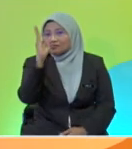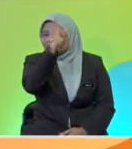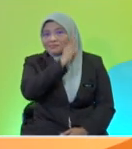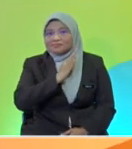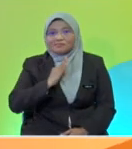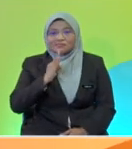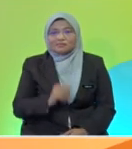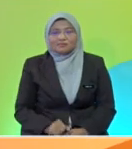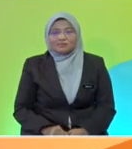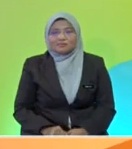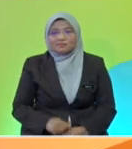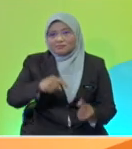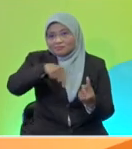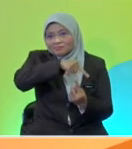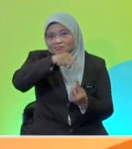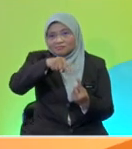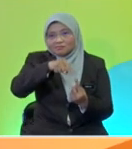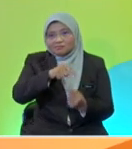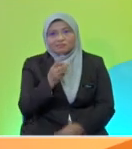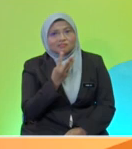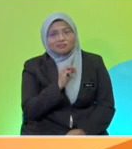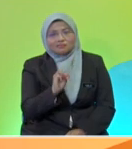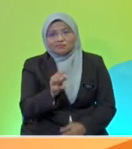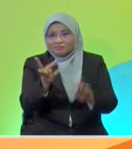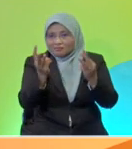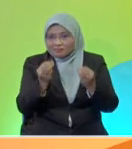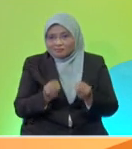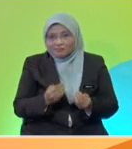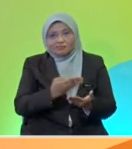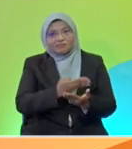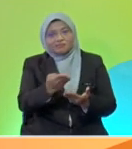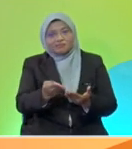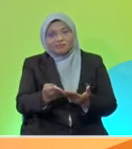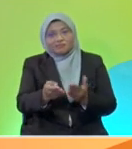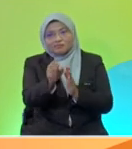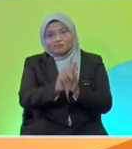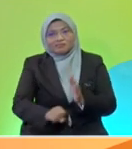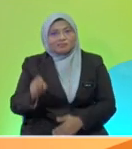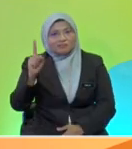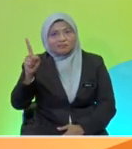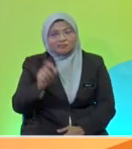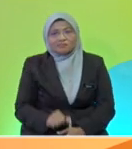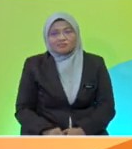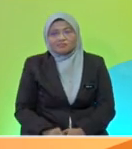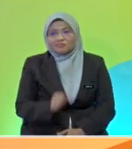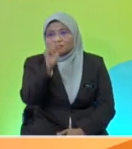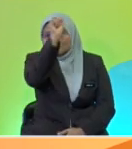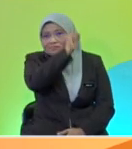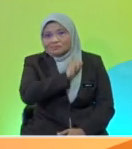Apabila mereka ingin membeli situasi dan abangnya dapat menggunakan